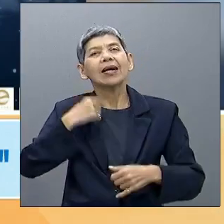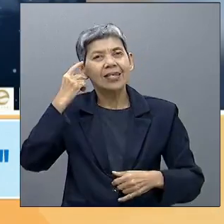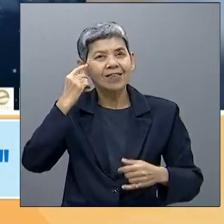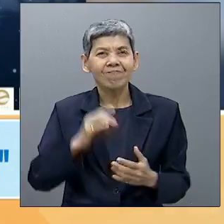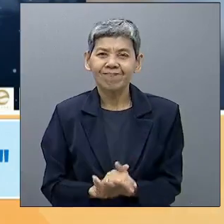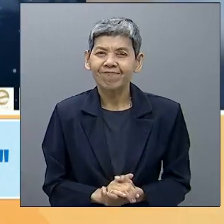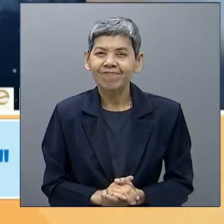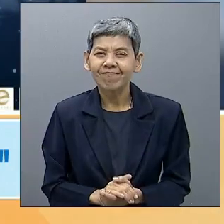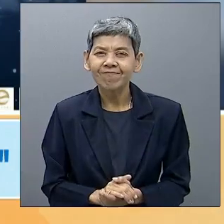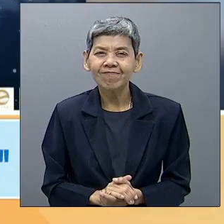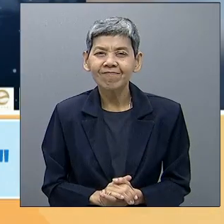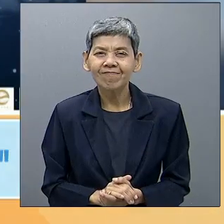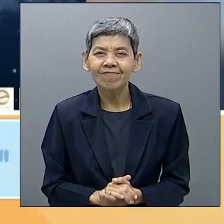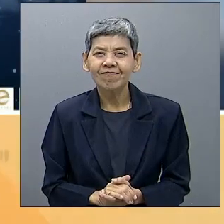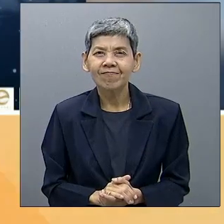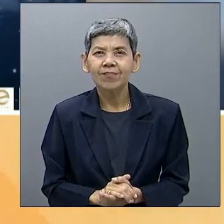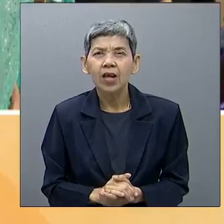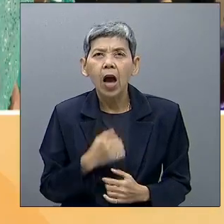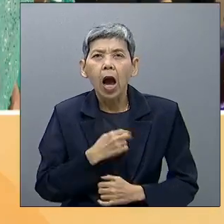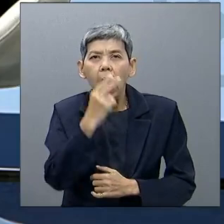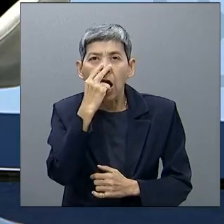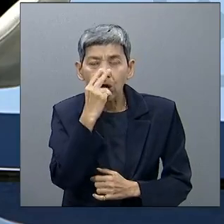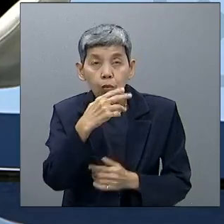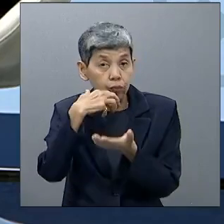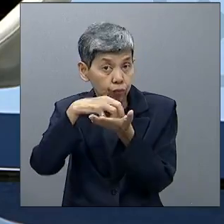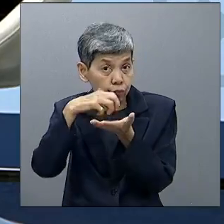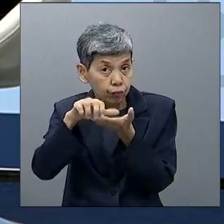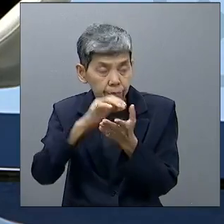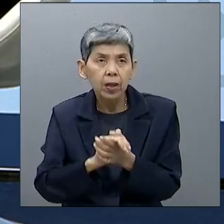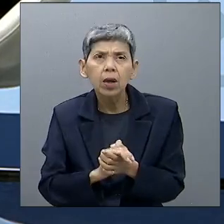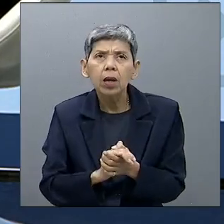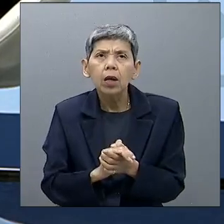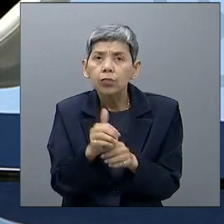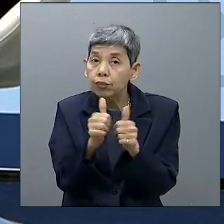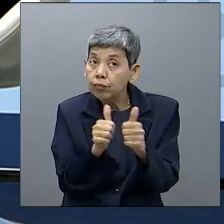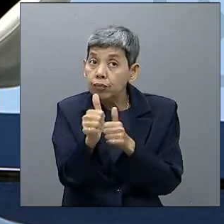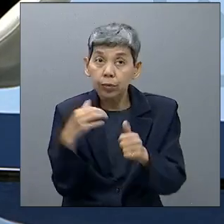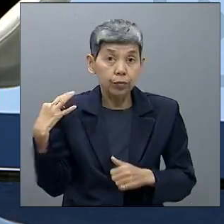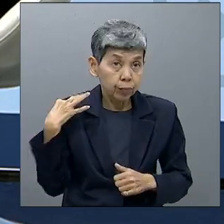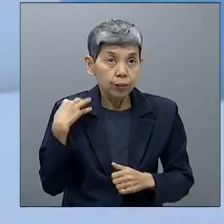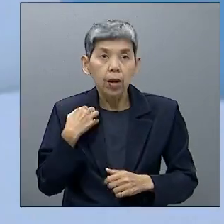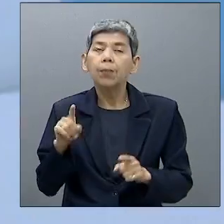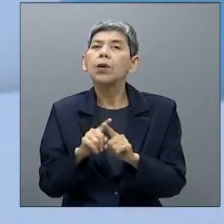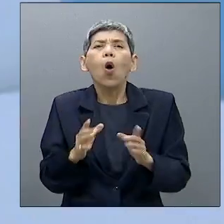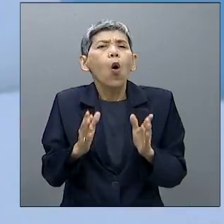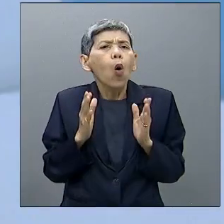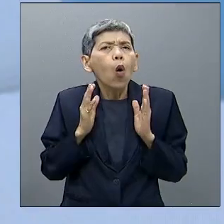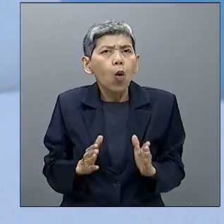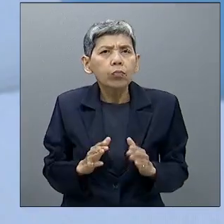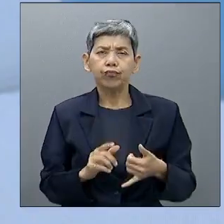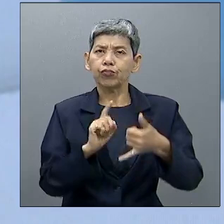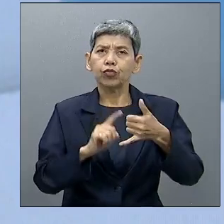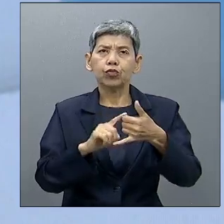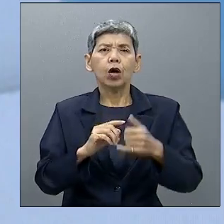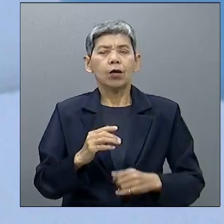ค่ะค่ะเอาล่ะค่ะทีนี้เมื่อสักครู่นี้เราเกริ่นไปนะคะว่าปกติการประกวดนางงามเนาะก็จะเปิดโอกาสให้กับคนที่โอเ